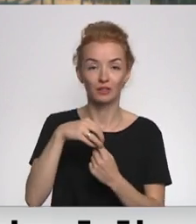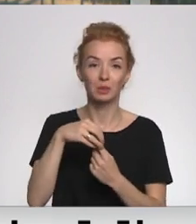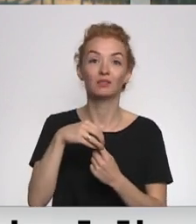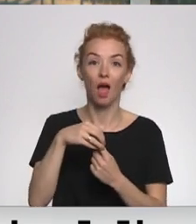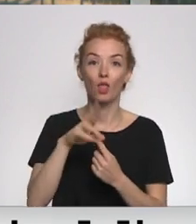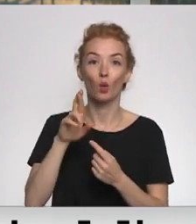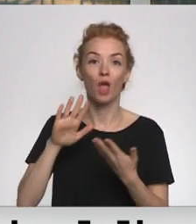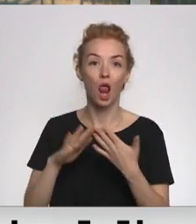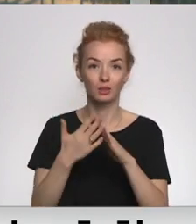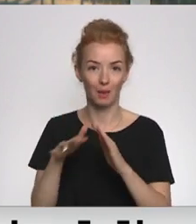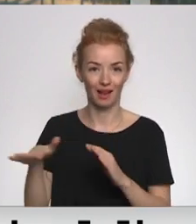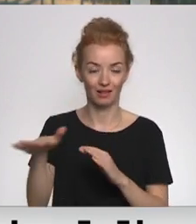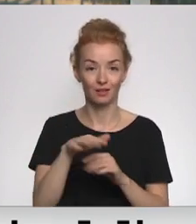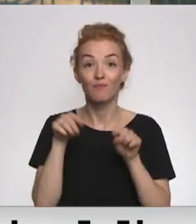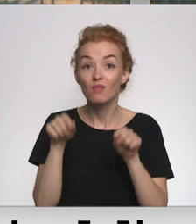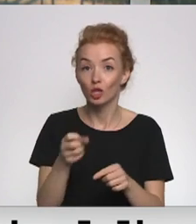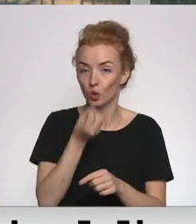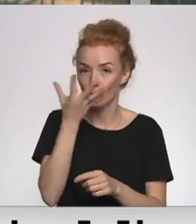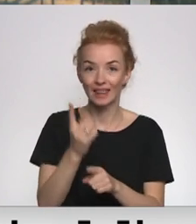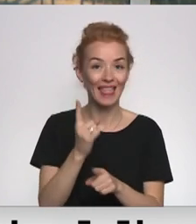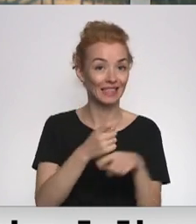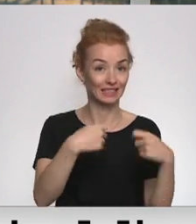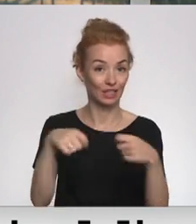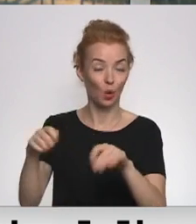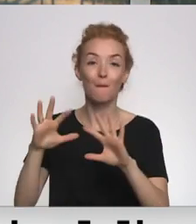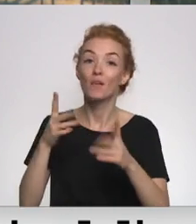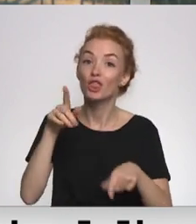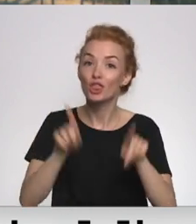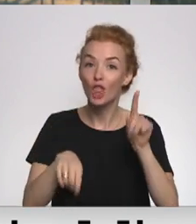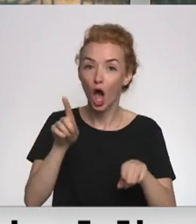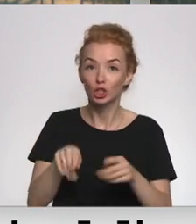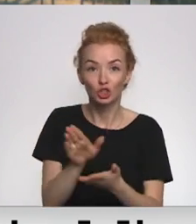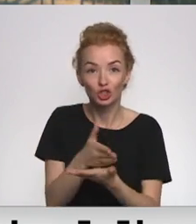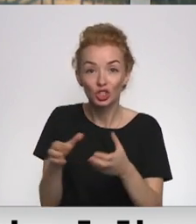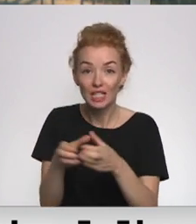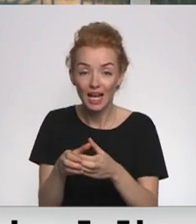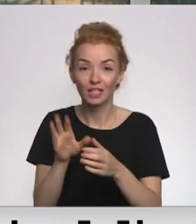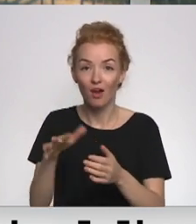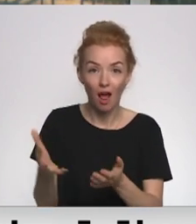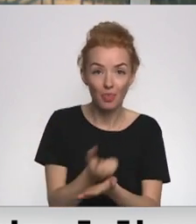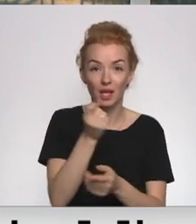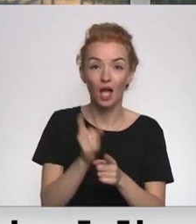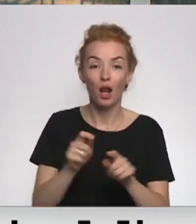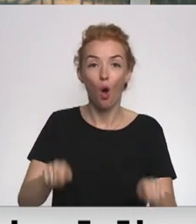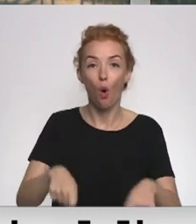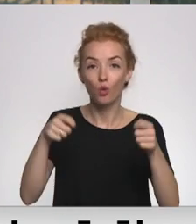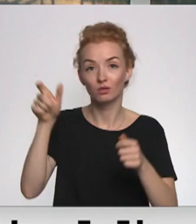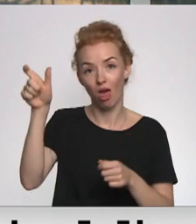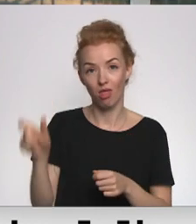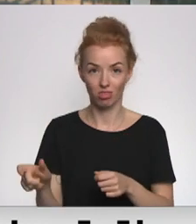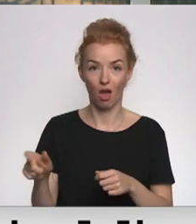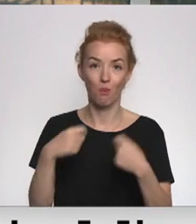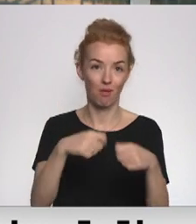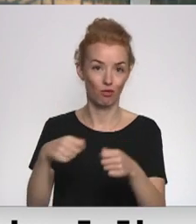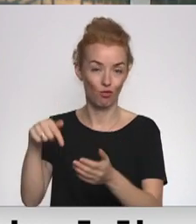pili. Pils muzejs savas rozes nedrīkst tirgot, taču dažas no rožu šķirnēm šodien atrodamas arī audzētāju stendos